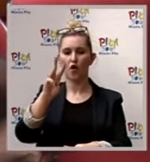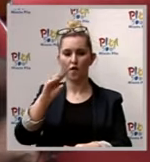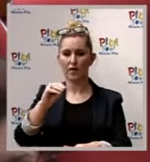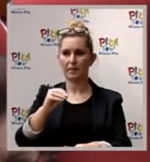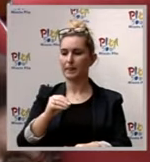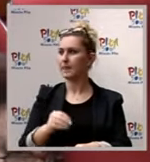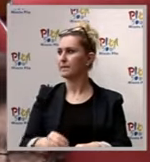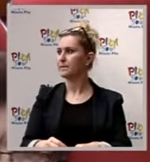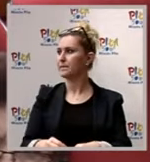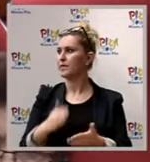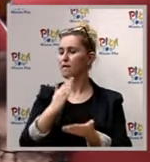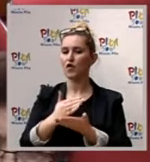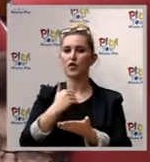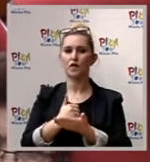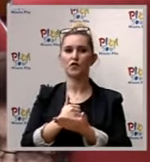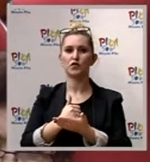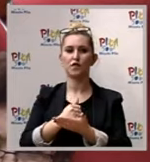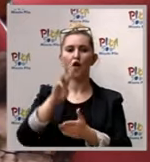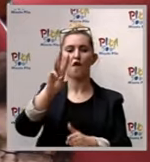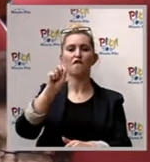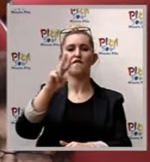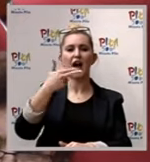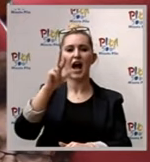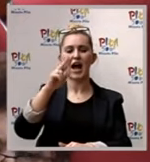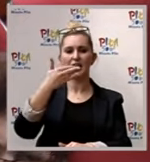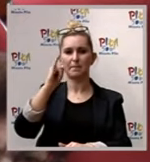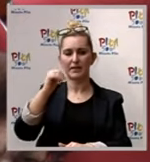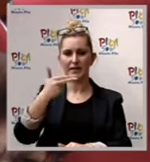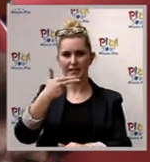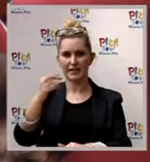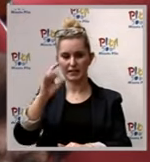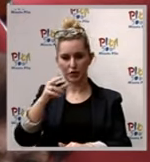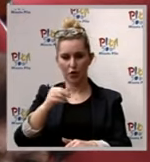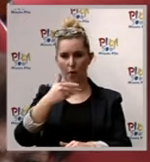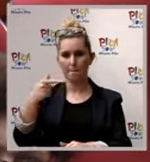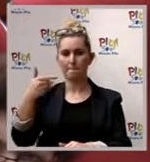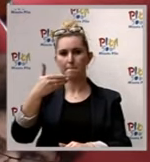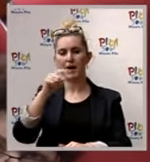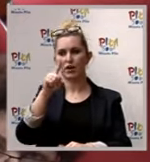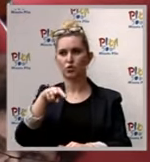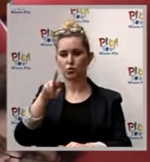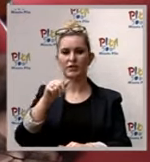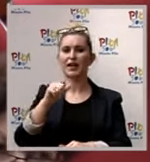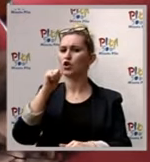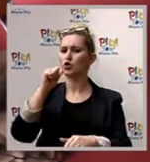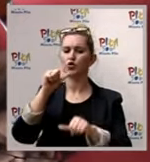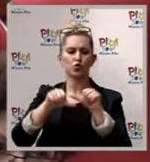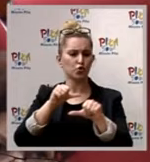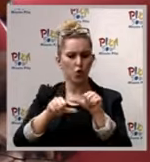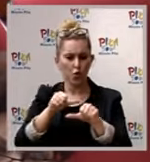województwo warmińsko-mazurskie. Odbywają się tam corocznie Mistrzostwa Polski